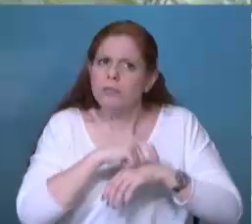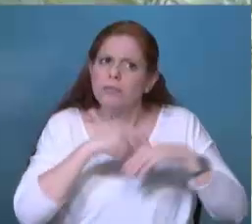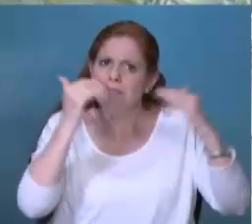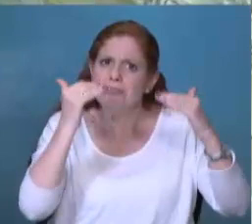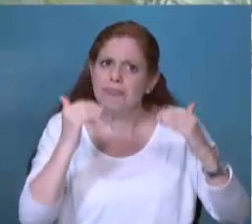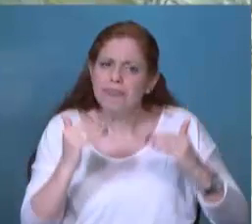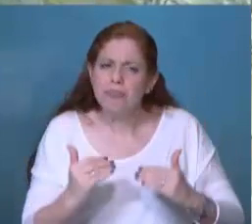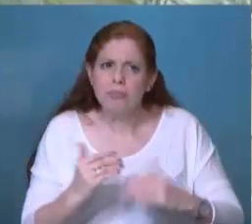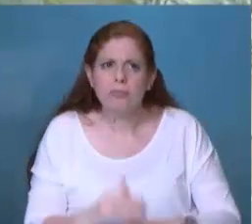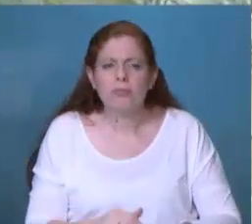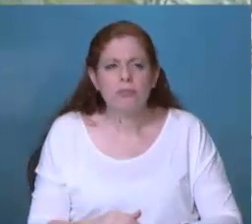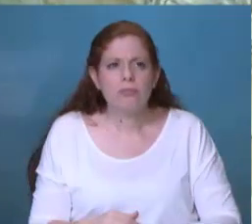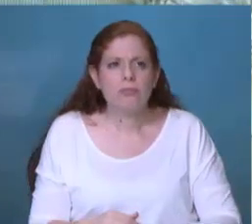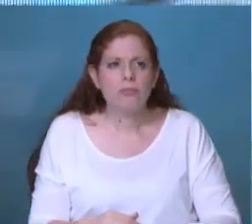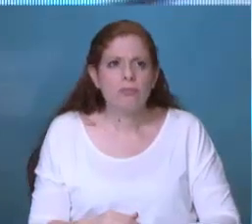now.